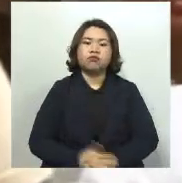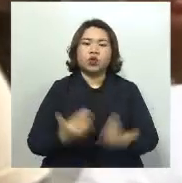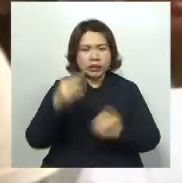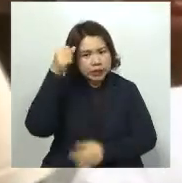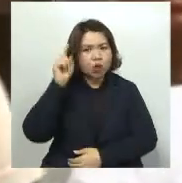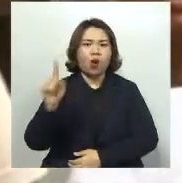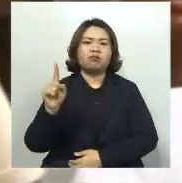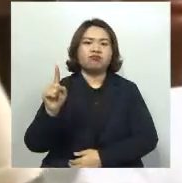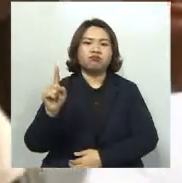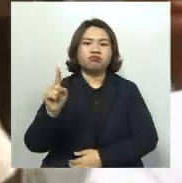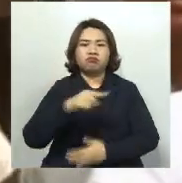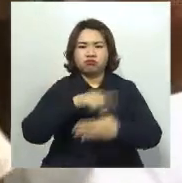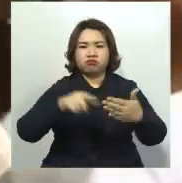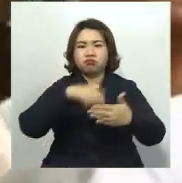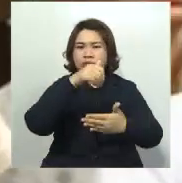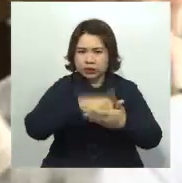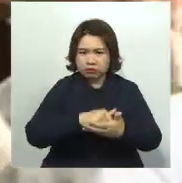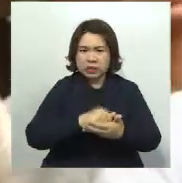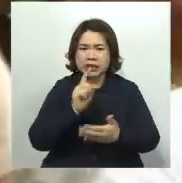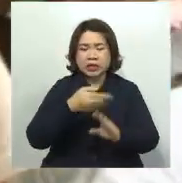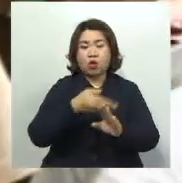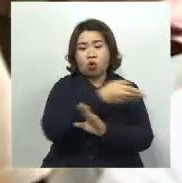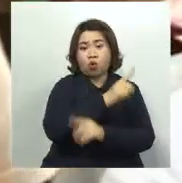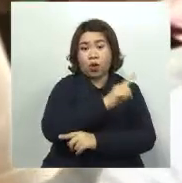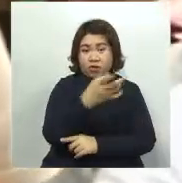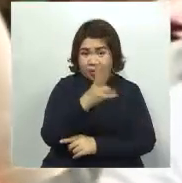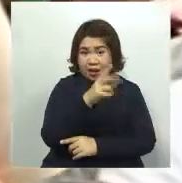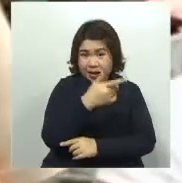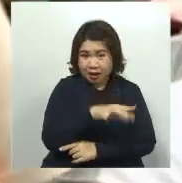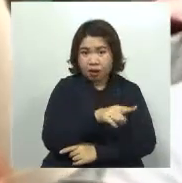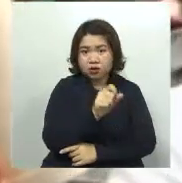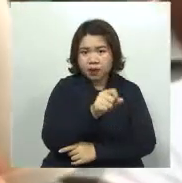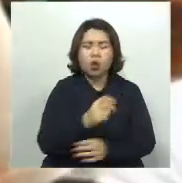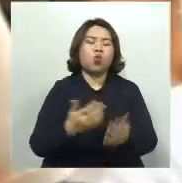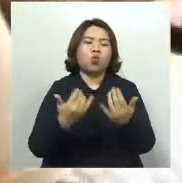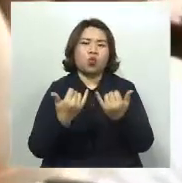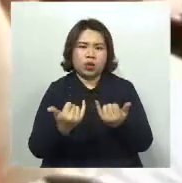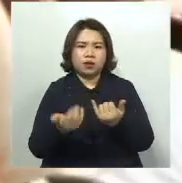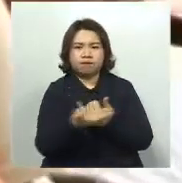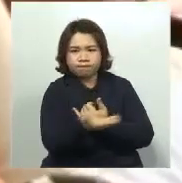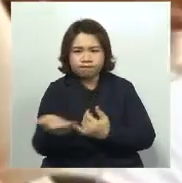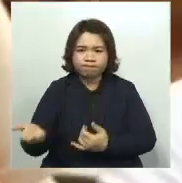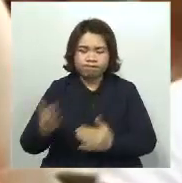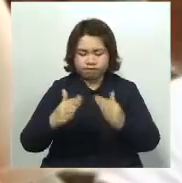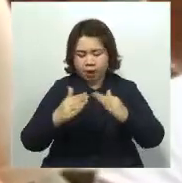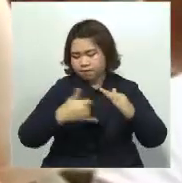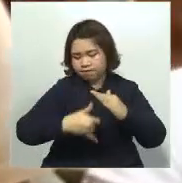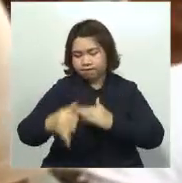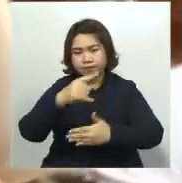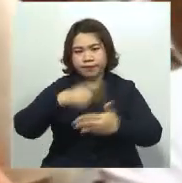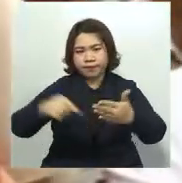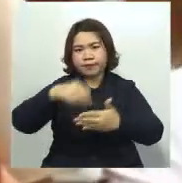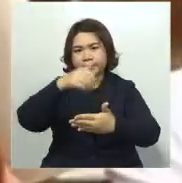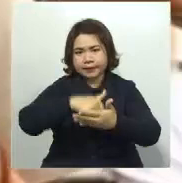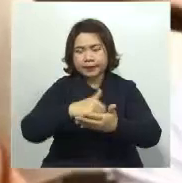ได้ใช้สิทธิ์เพราะจริงๆเราก็มีเลือกตั้งล่วงหน้าไปแล้วใช่ไหมครับก็หวังว่าวันนี้จะเป็นวันที่ทุกคนได้ออกมาใช้สิทธิ์เพราะว่า